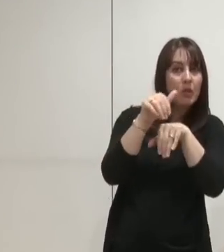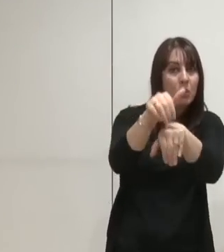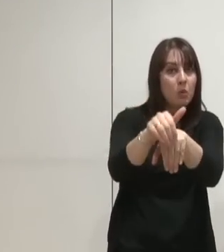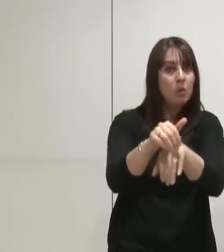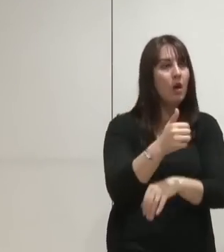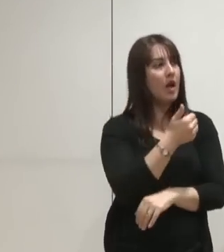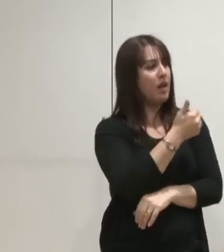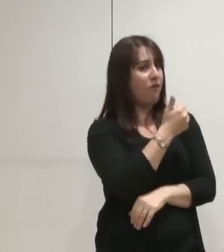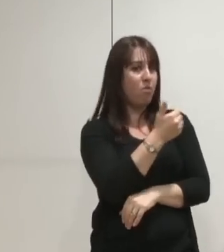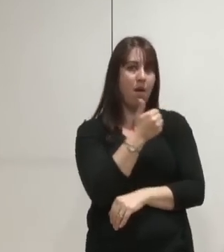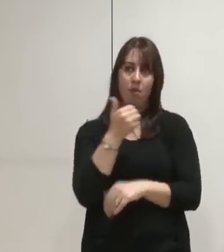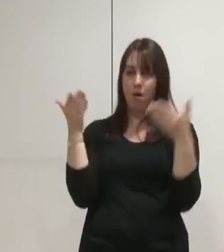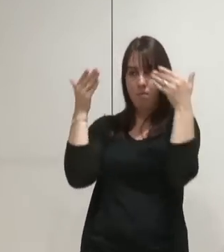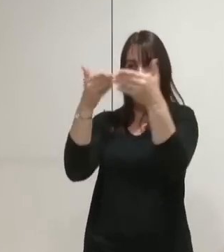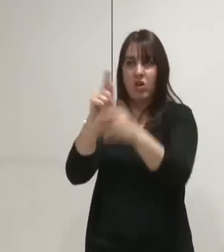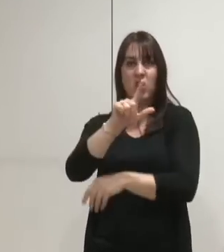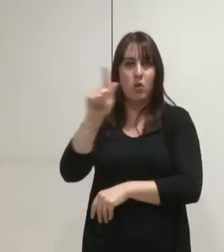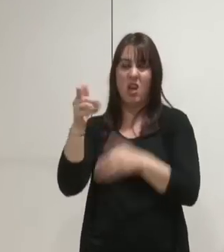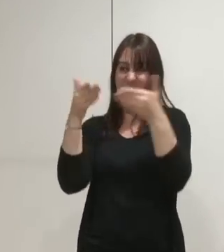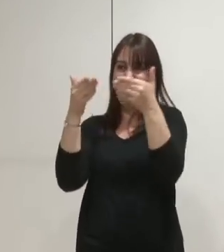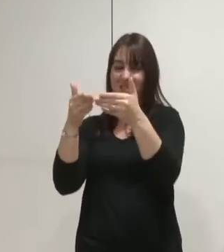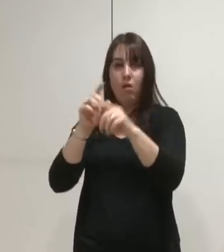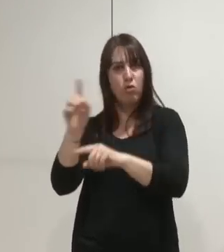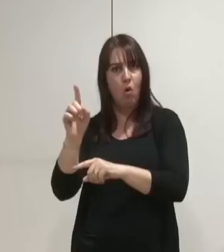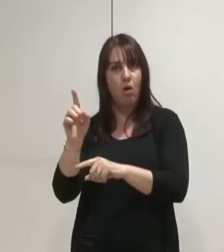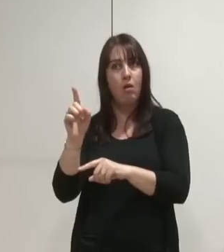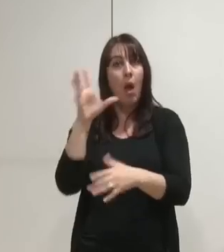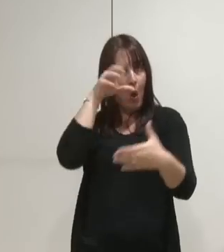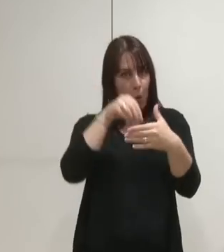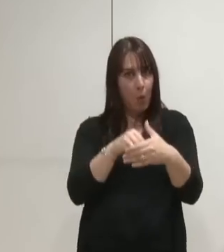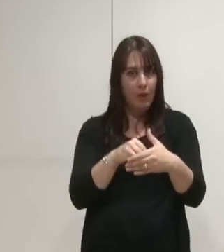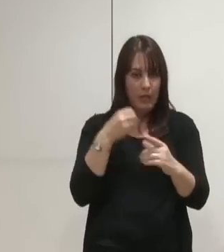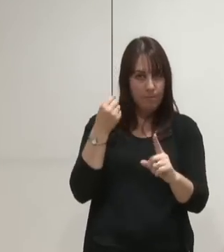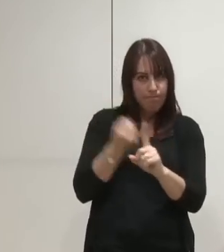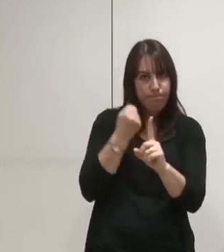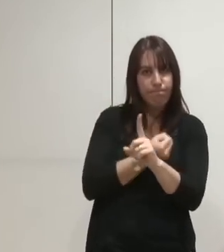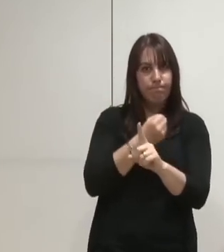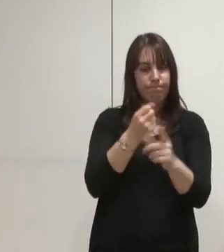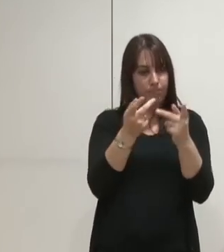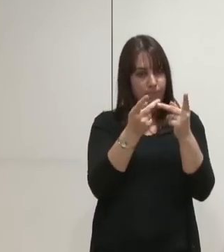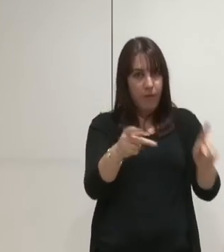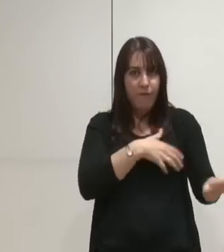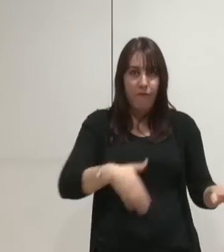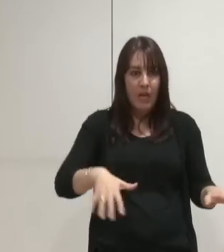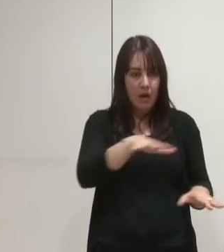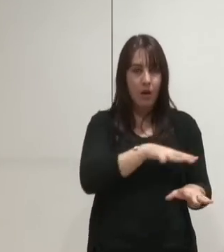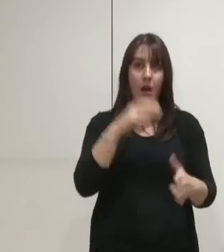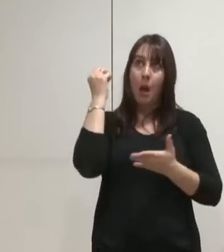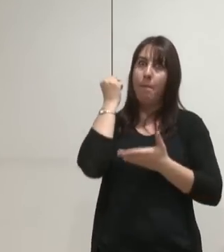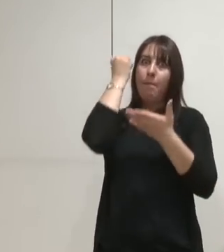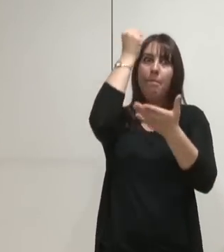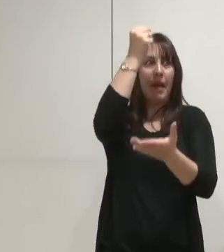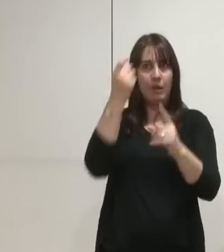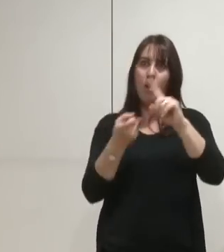de GG mais celui de la ville et d'un de ces patrimoines importants dans